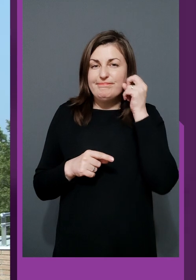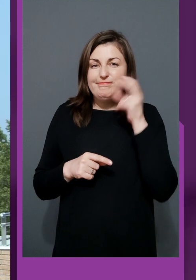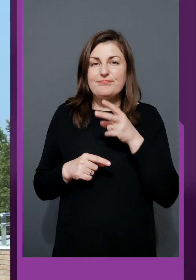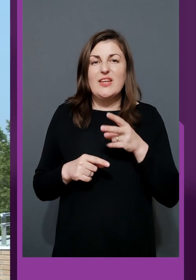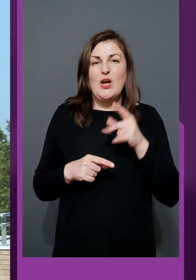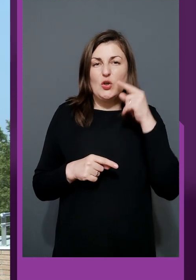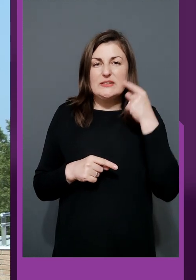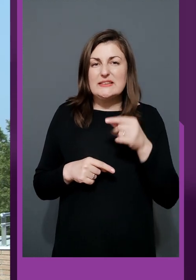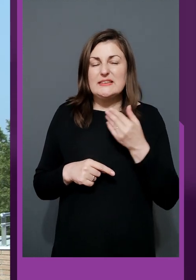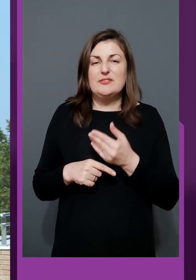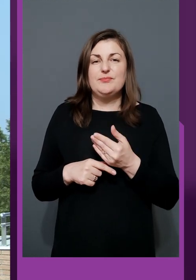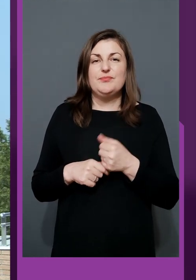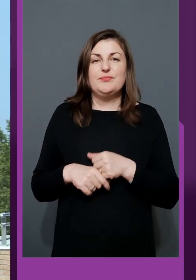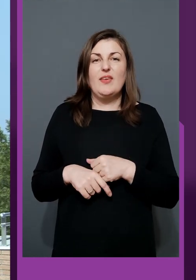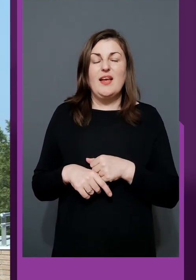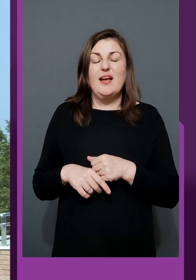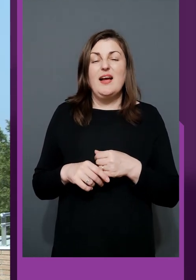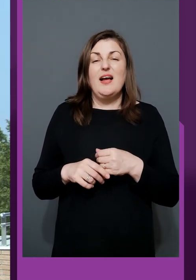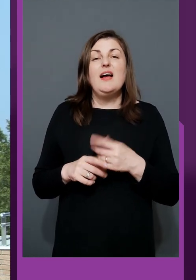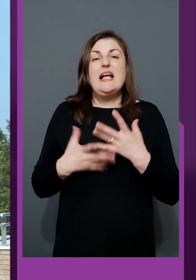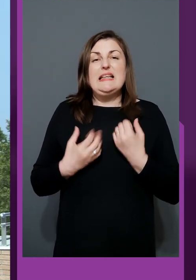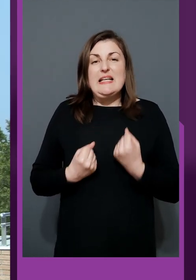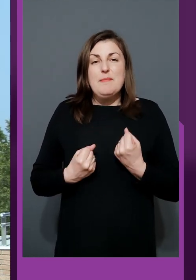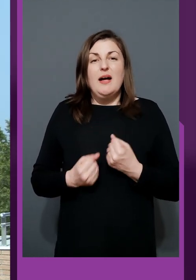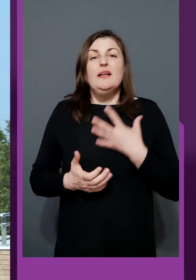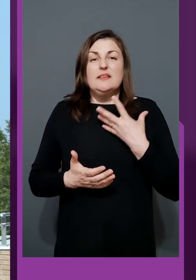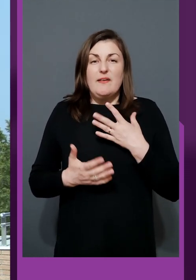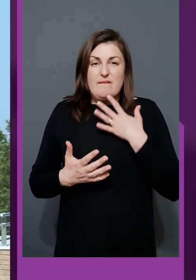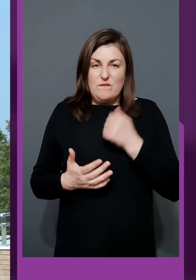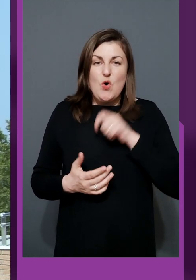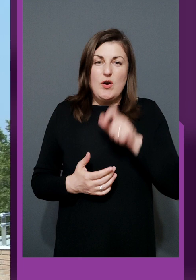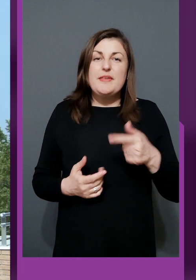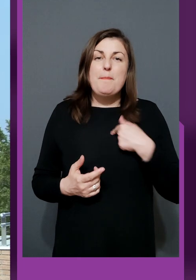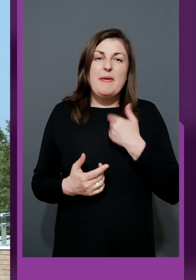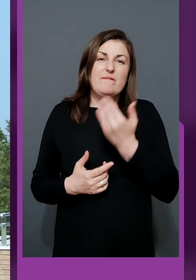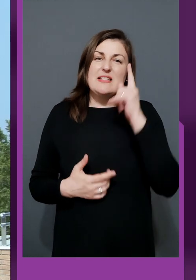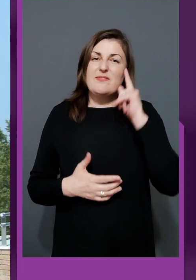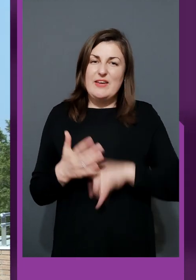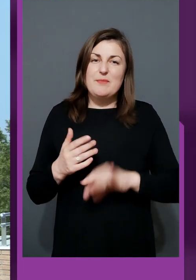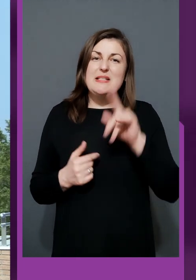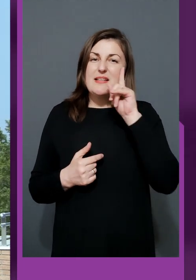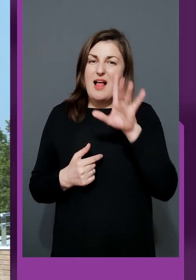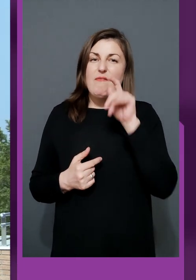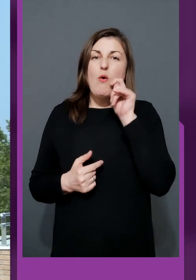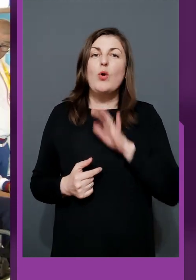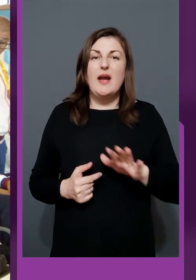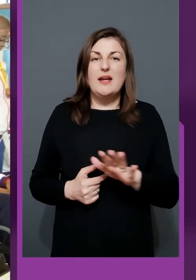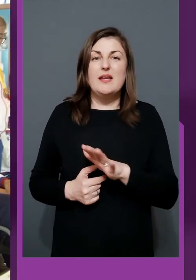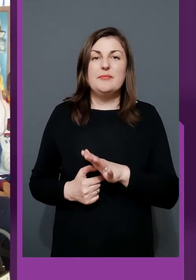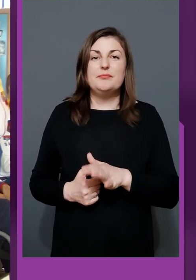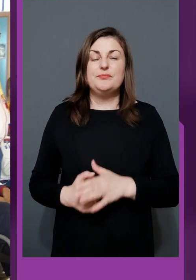клятої Росії римайтесь воїни ми вас віримо і слава